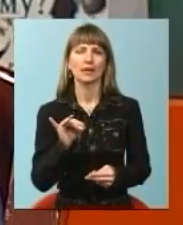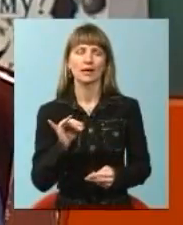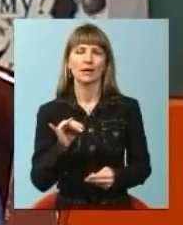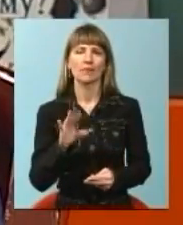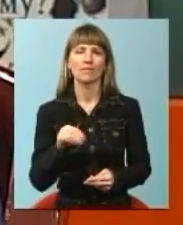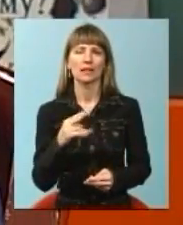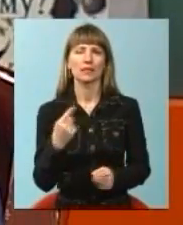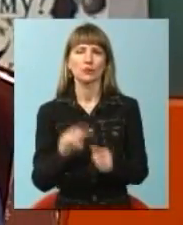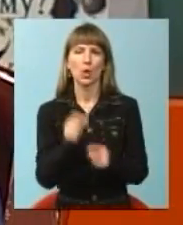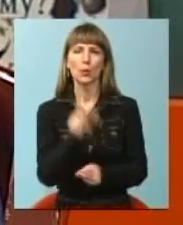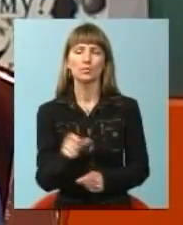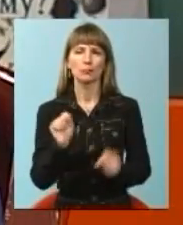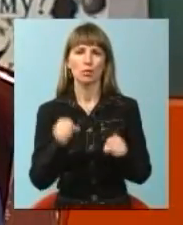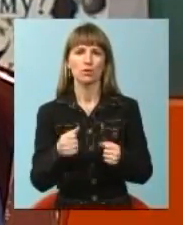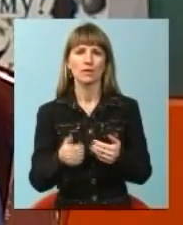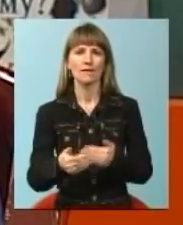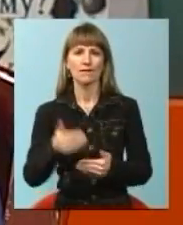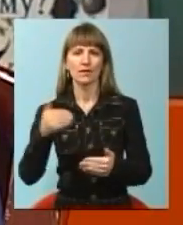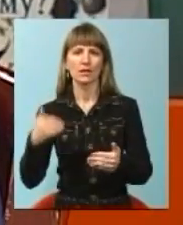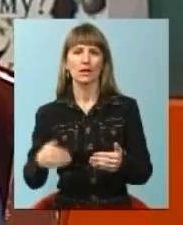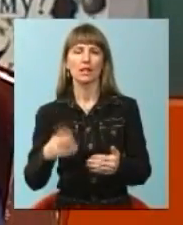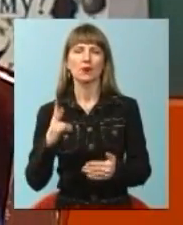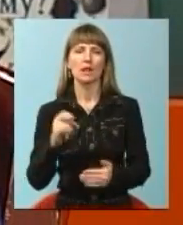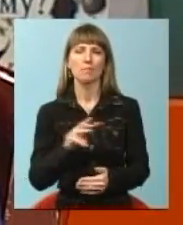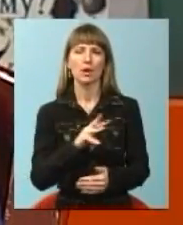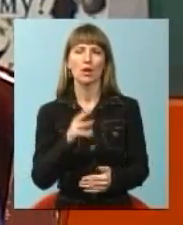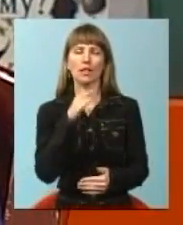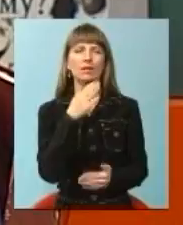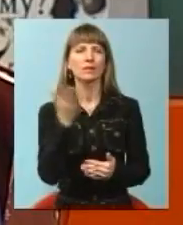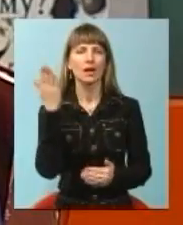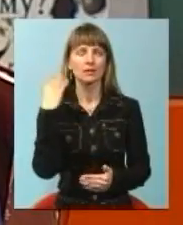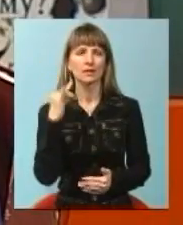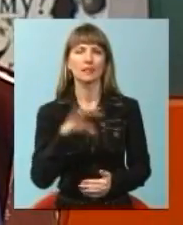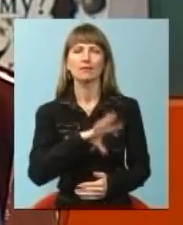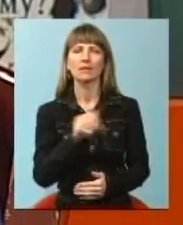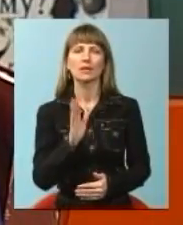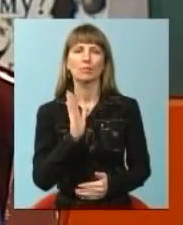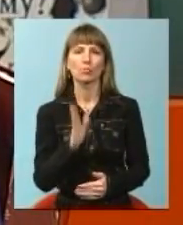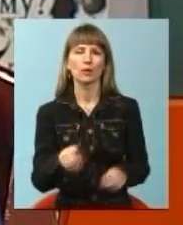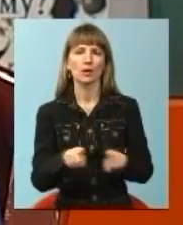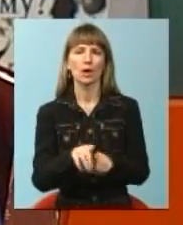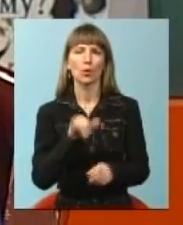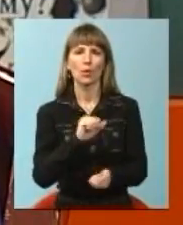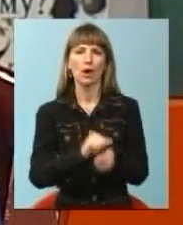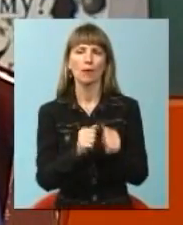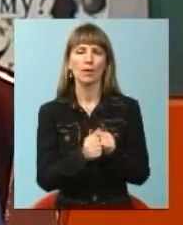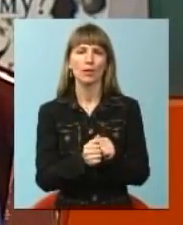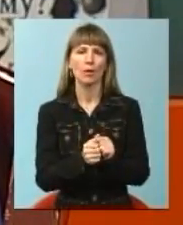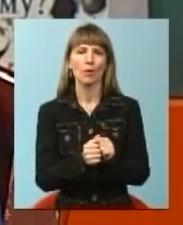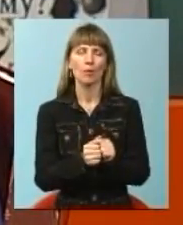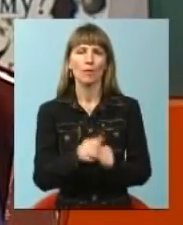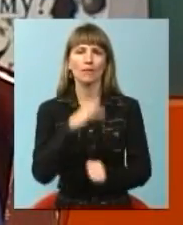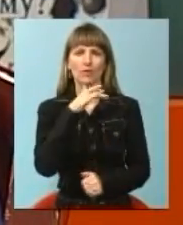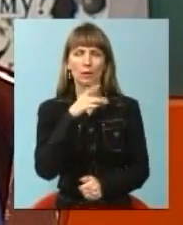може дуже відкатитися на мільйон років назад. І все буде як у кам'яному віці, тому